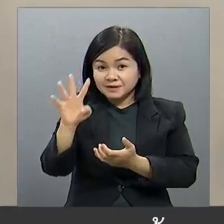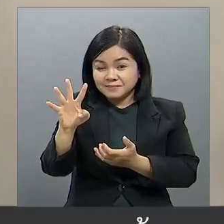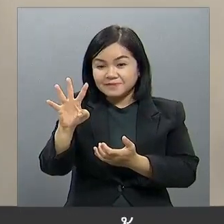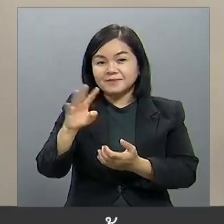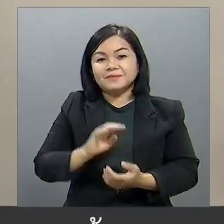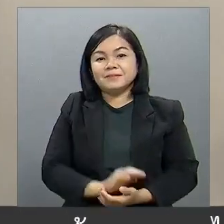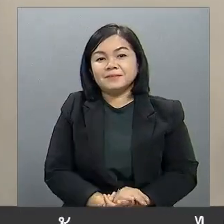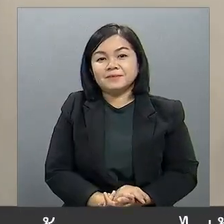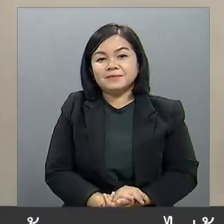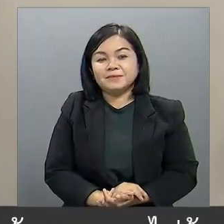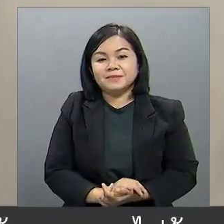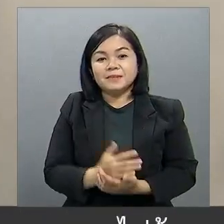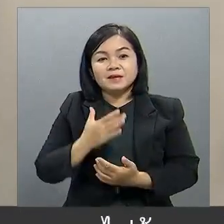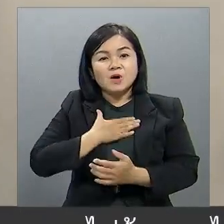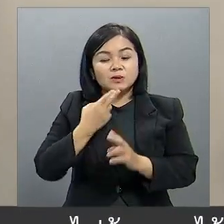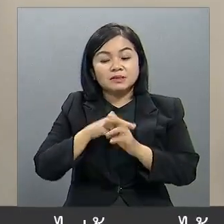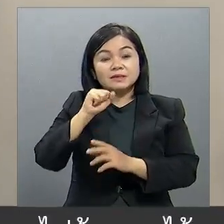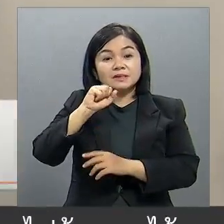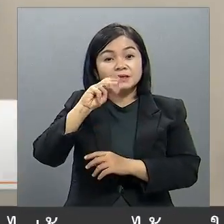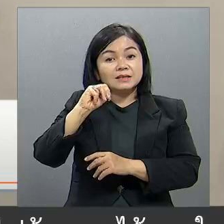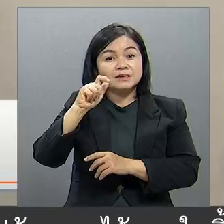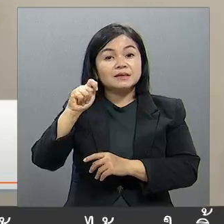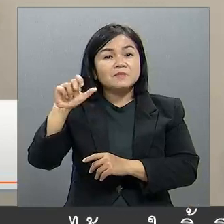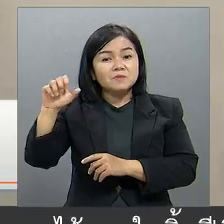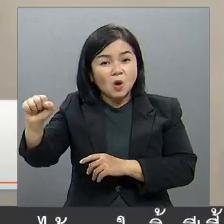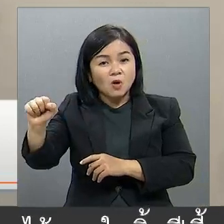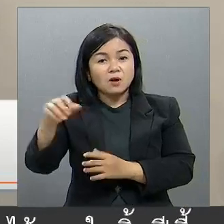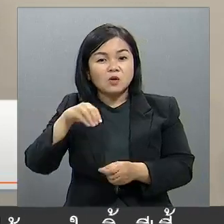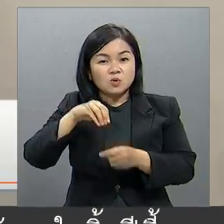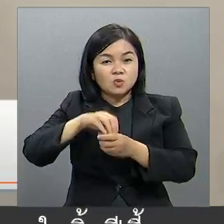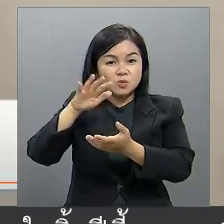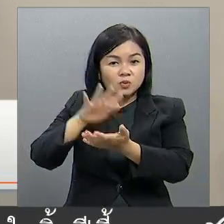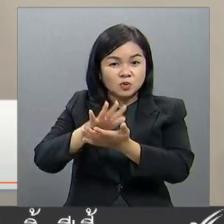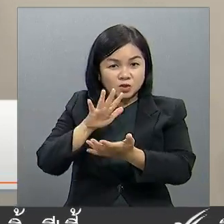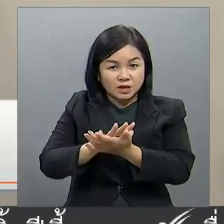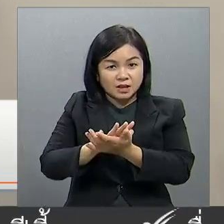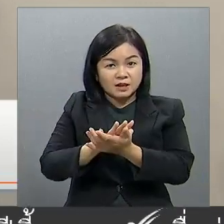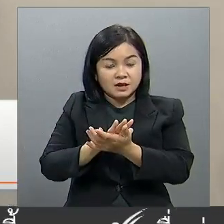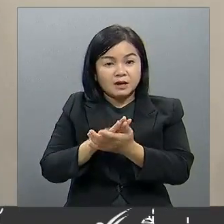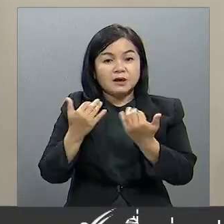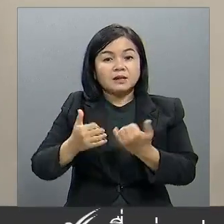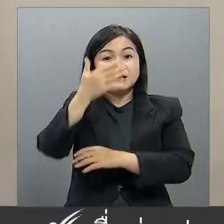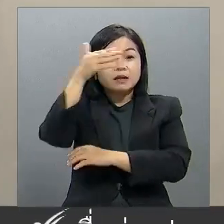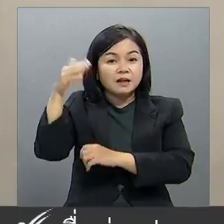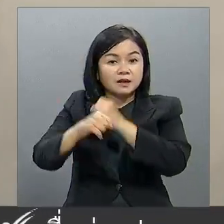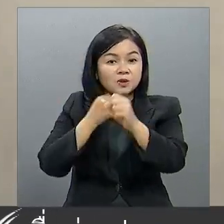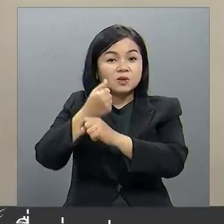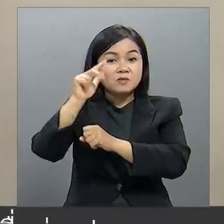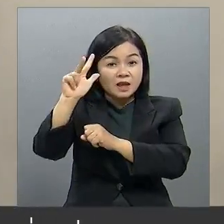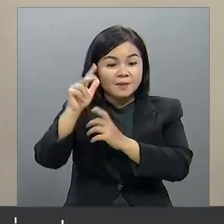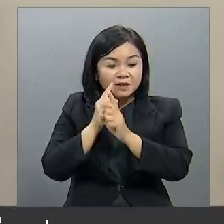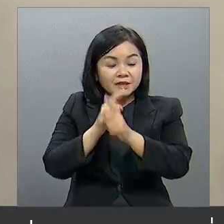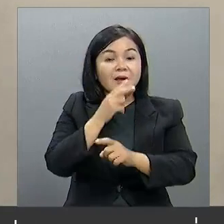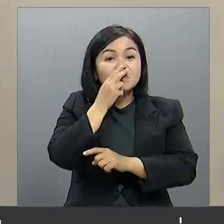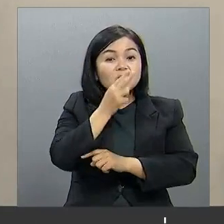สัดีกัผมอส ตินภัธติมัยดอยู่ตงนี้ Brighton College บางคออายุ 13 ปีฝากติดตามผมที่ราย